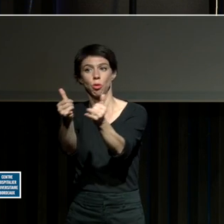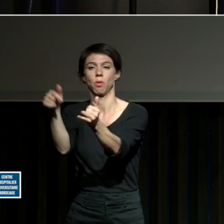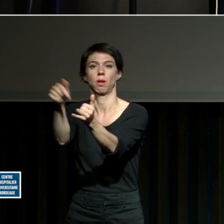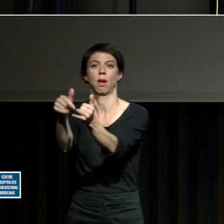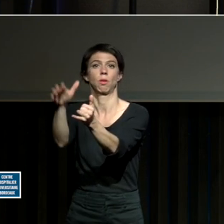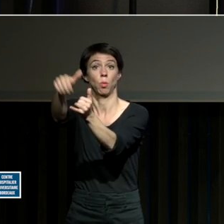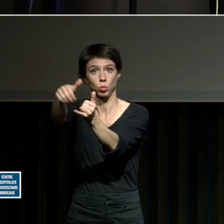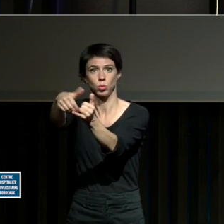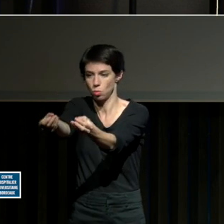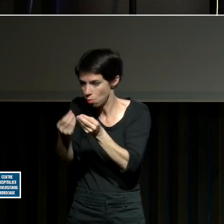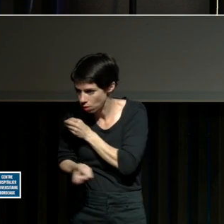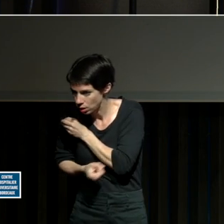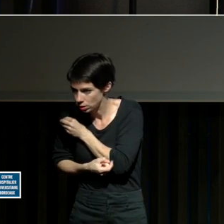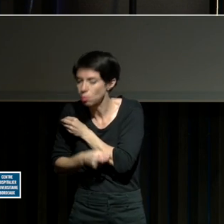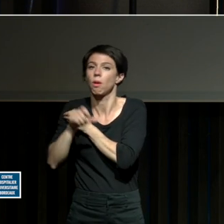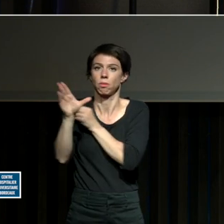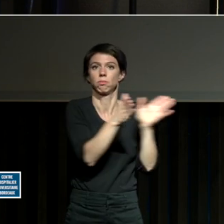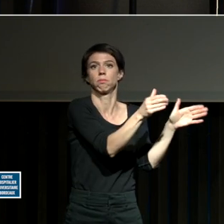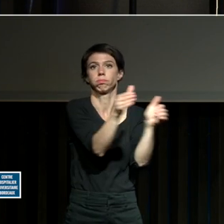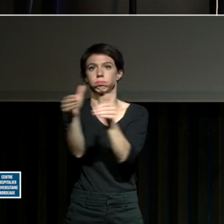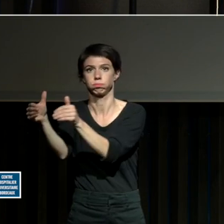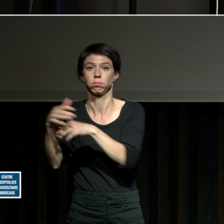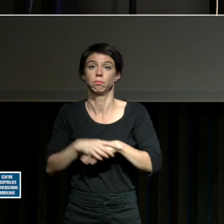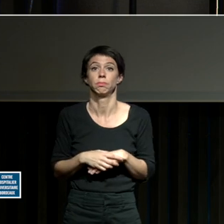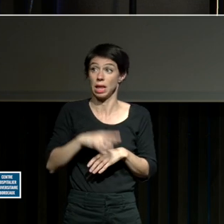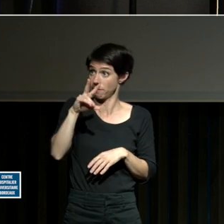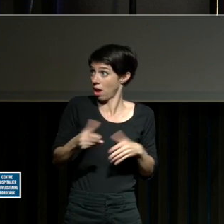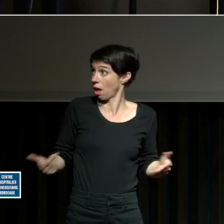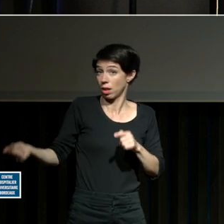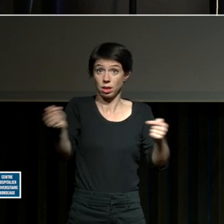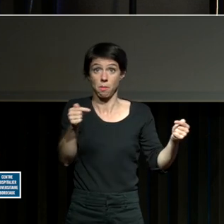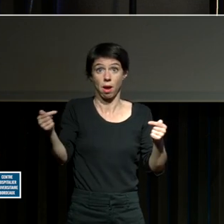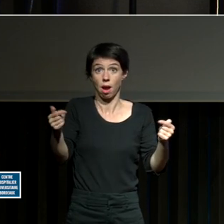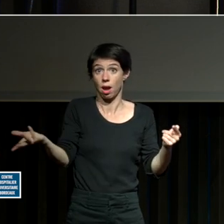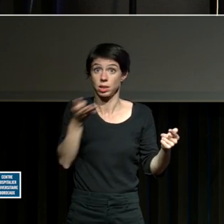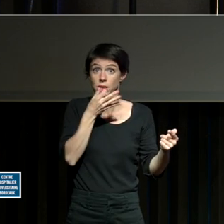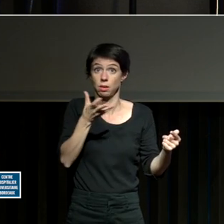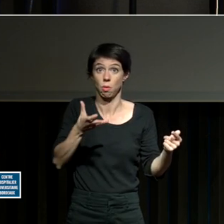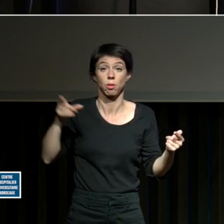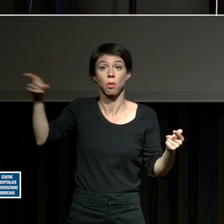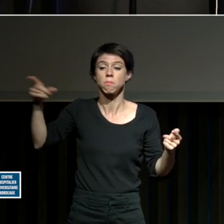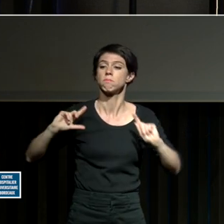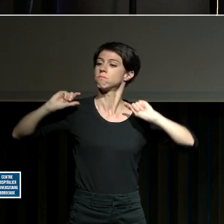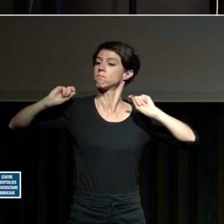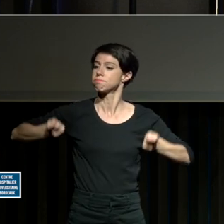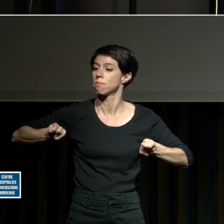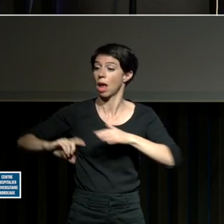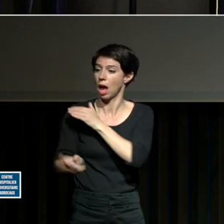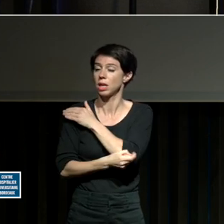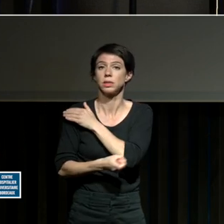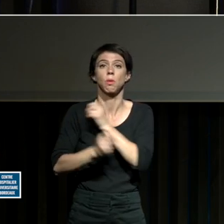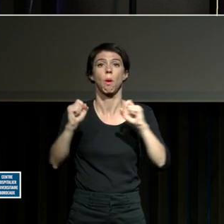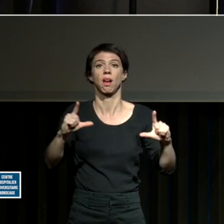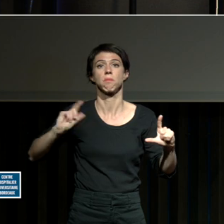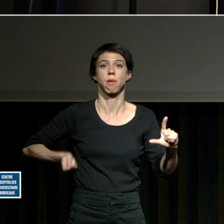dire aujourd'hui, c'est qu'il n'existe pas de consensus sur l'existence d'une addiction aux écrans de façon